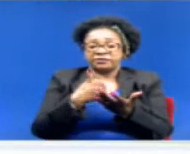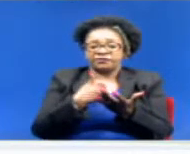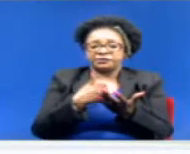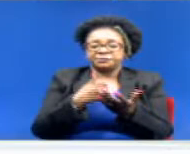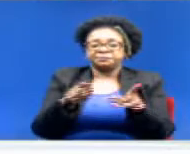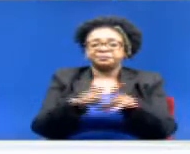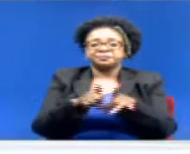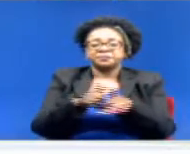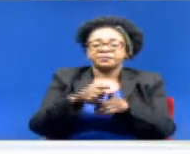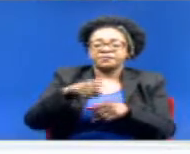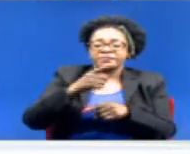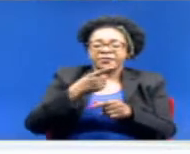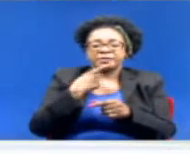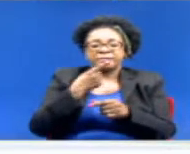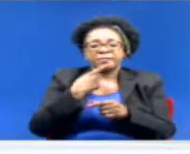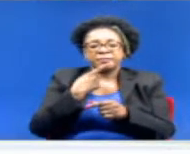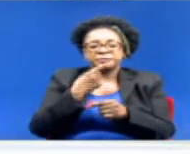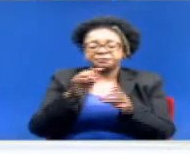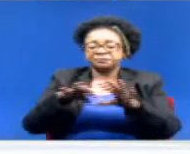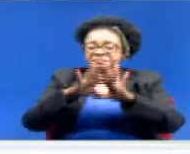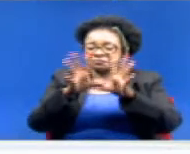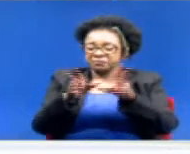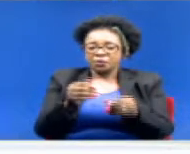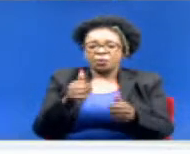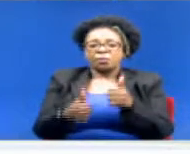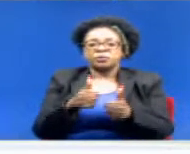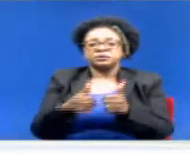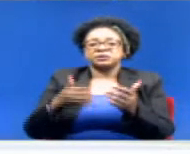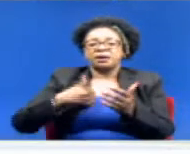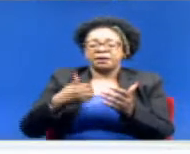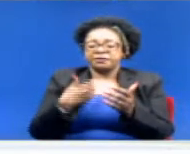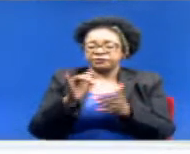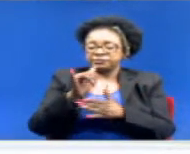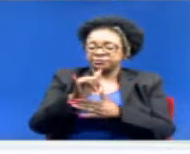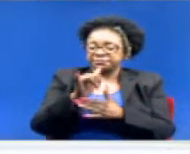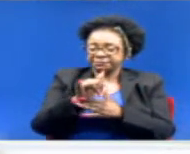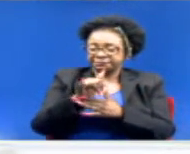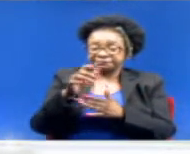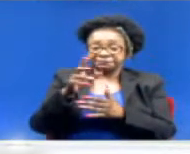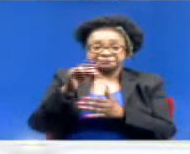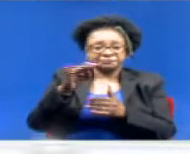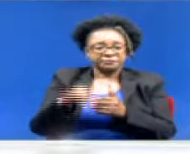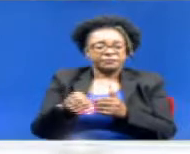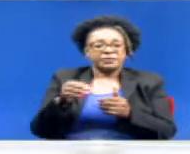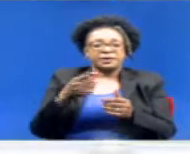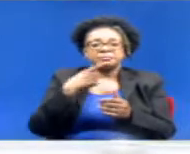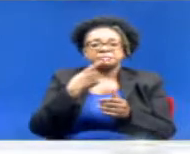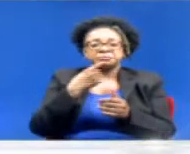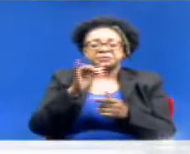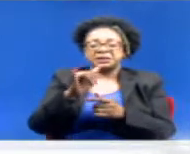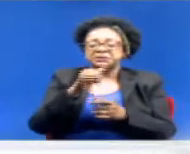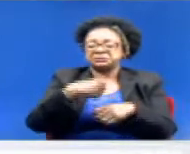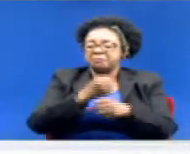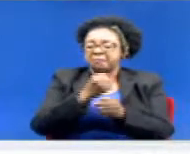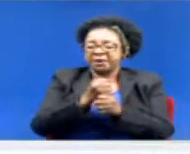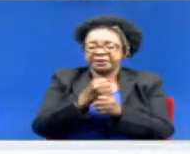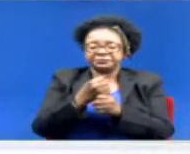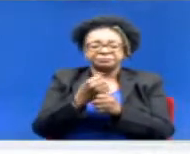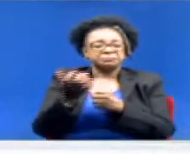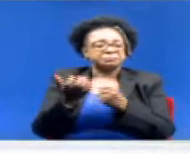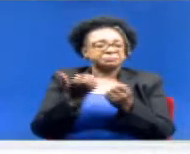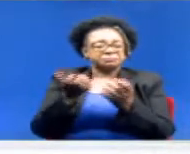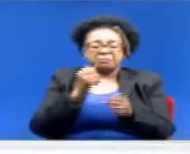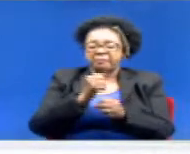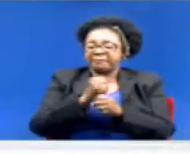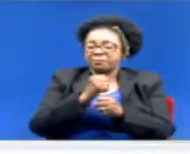amelalamikia kamati kuhusu bajeti finyu iliyowekwa kwa afisi ya kiongozi wa mashtaka, akisema kuwa inalemaza shughuli zake. Mtazamaji Sidney Chazima ana